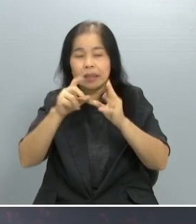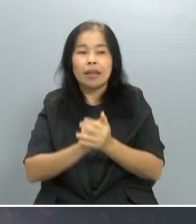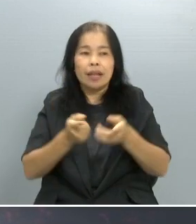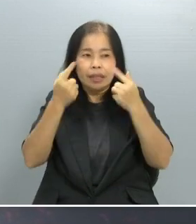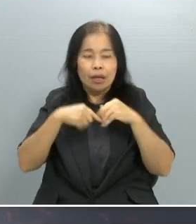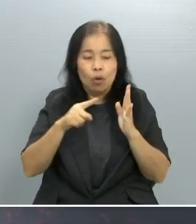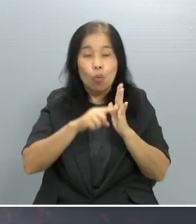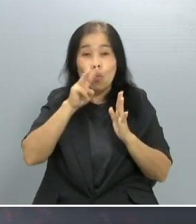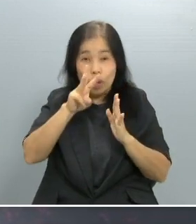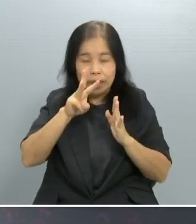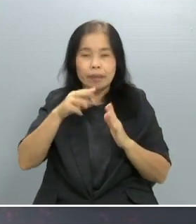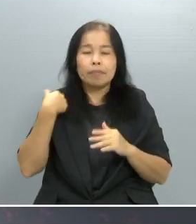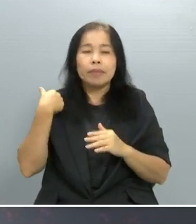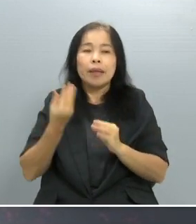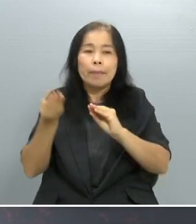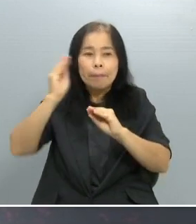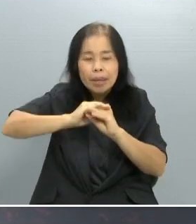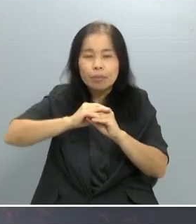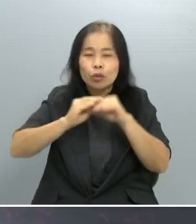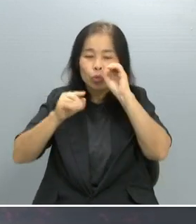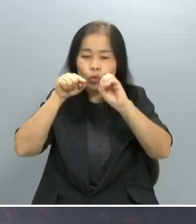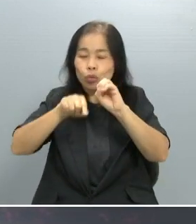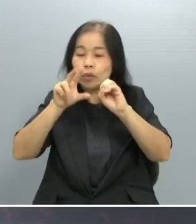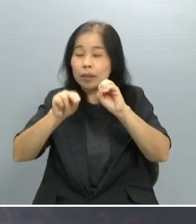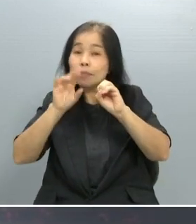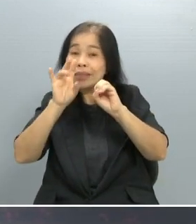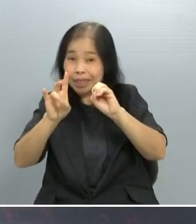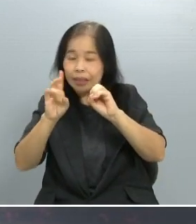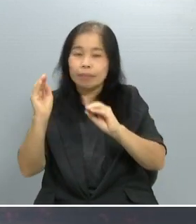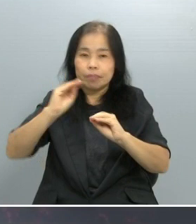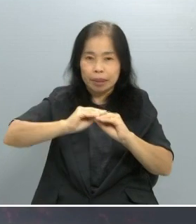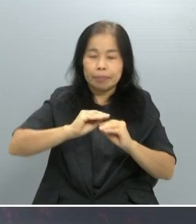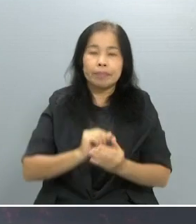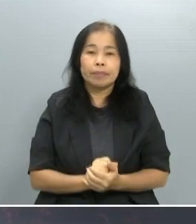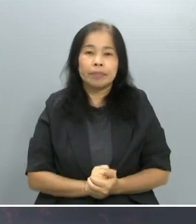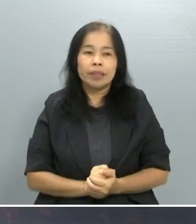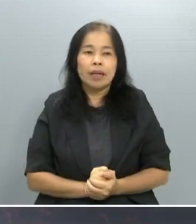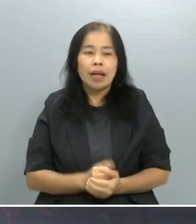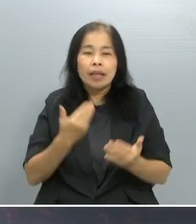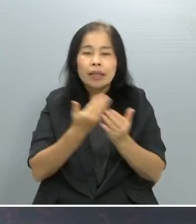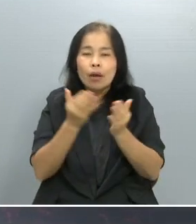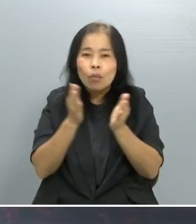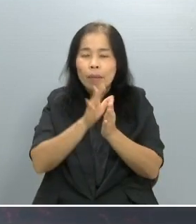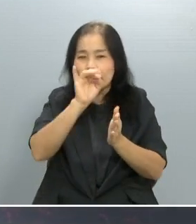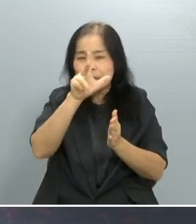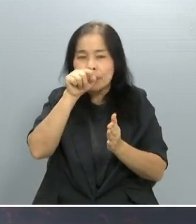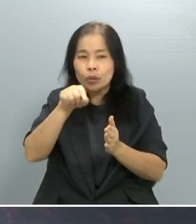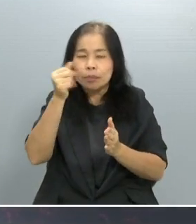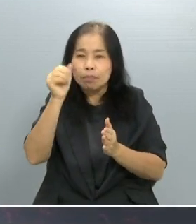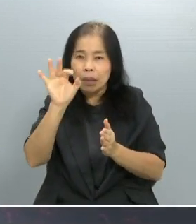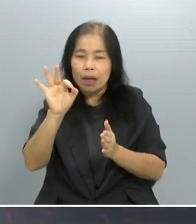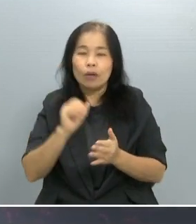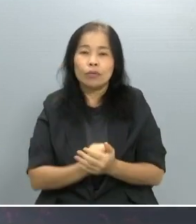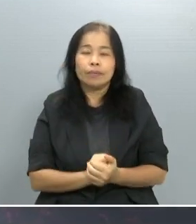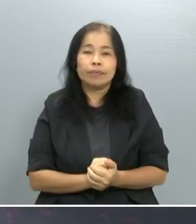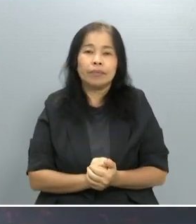Intermediate ปิดตลาดเพิ่มไป 37 ส์หรอคิดเป็ 0.5% ค่ะปิดไปที่ 83.19 ดอลลาส่บเร